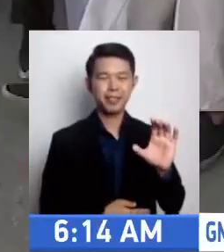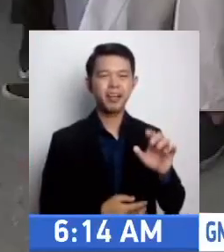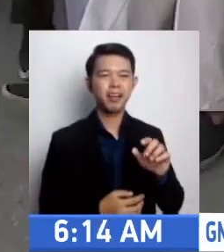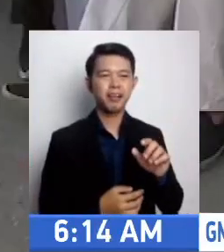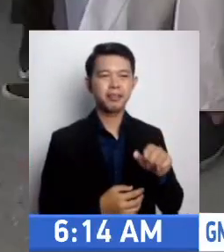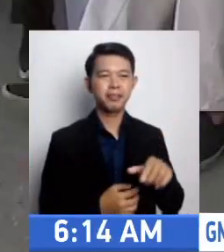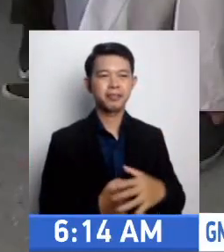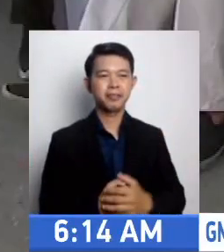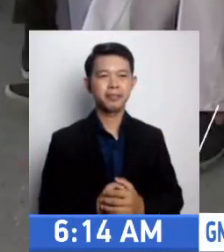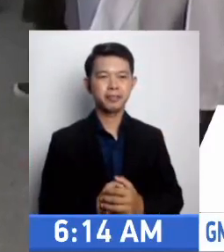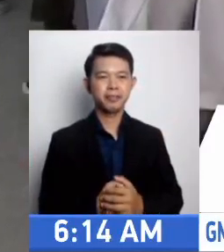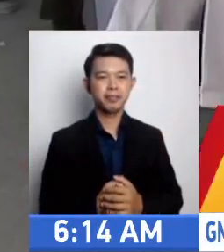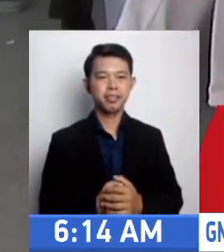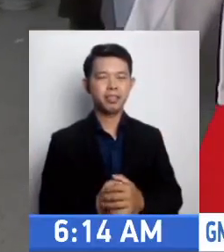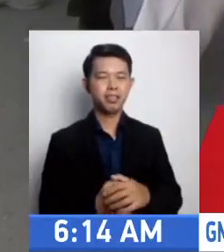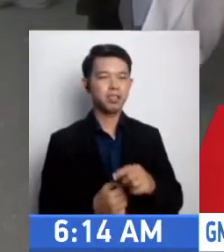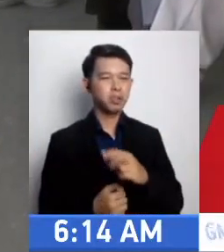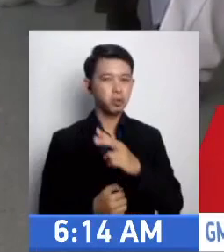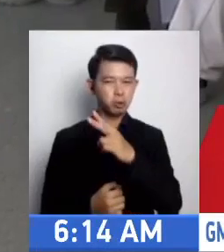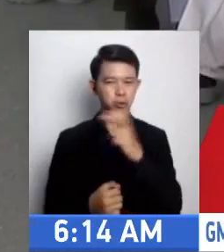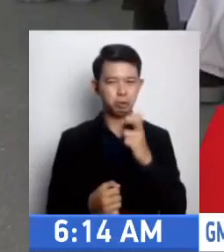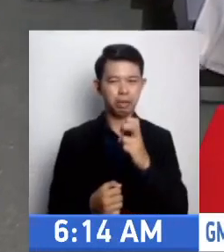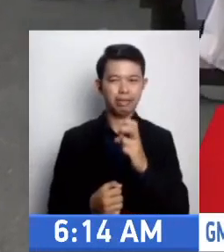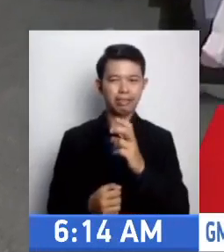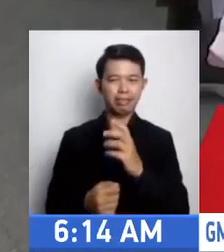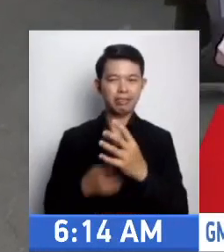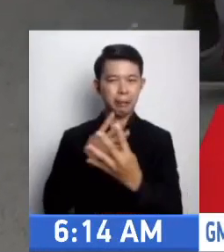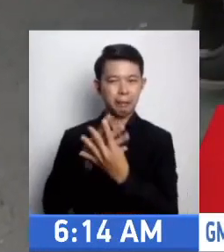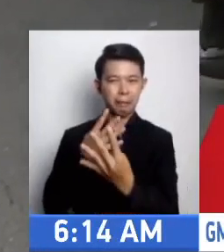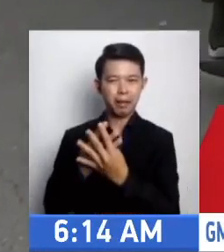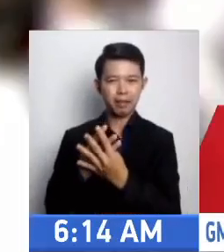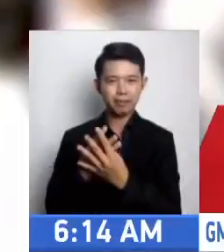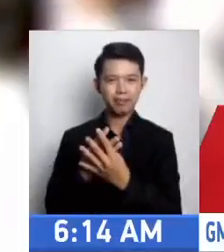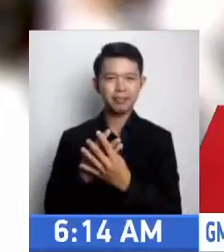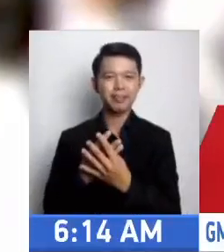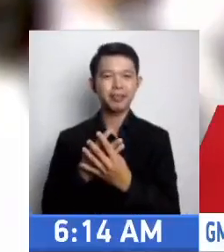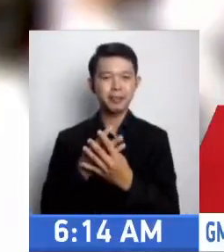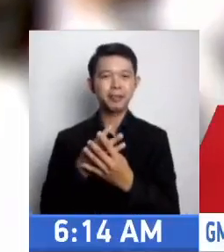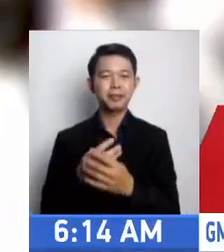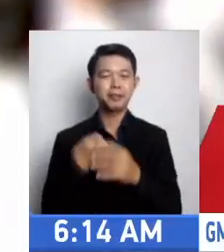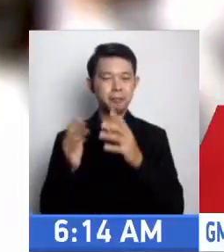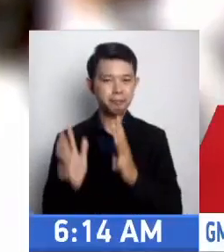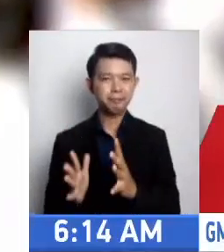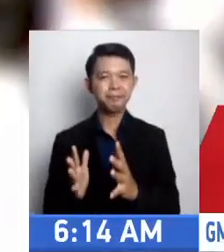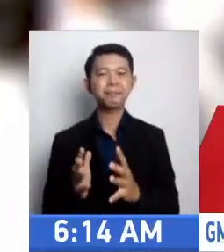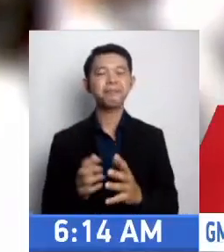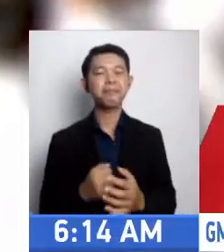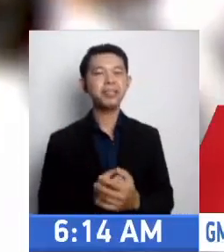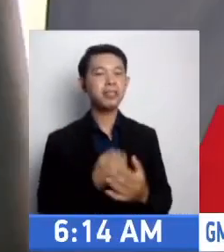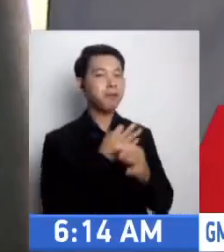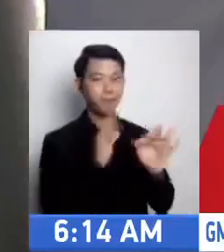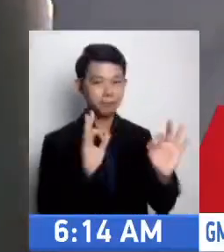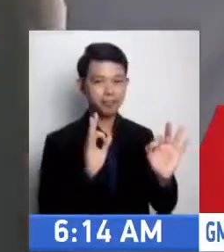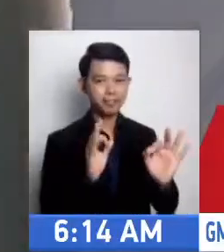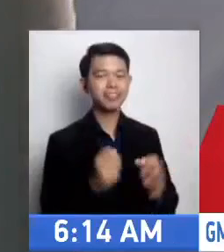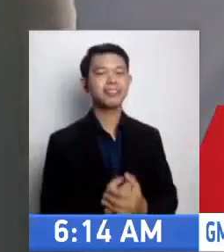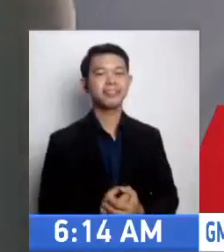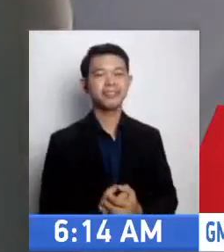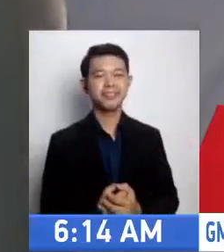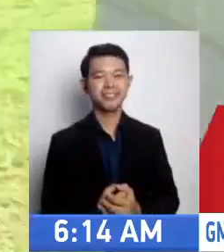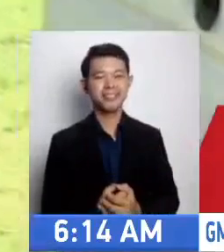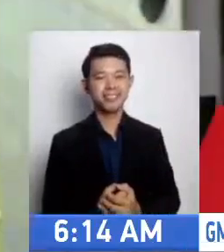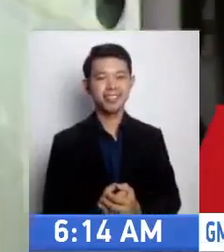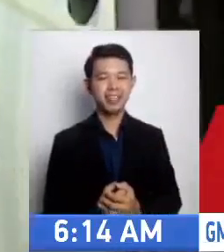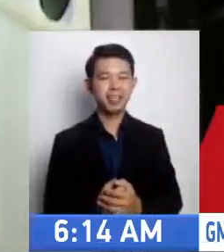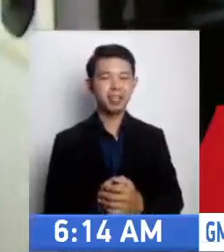preso na pinalaya kahapon. 128 ang galing sa New Bilibid Prison. Tila naging reunion ito ng mga